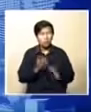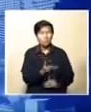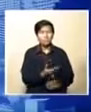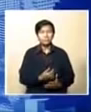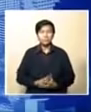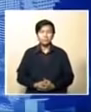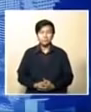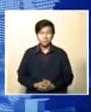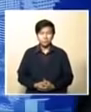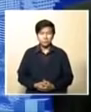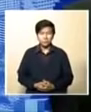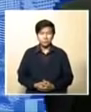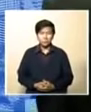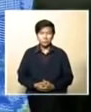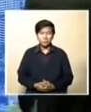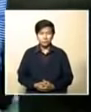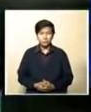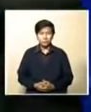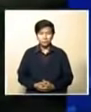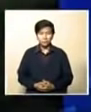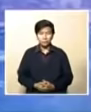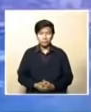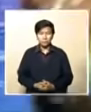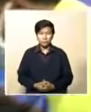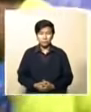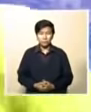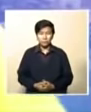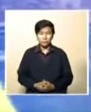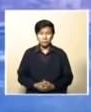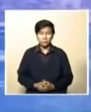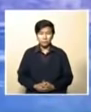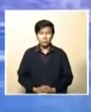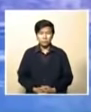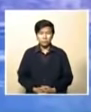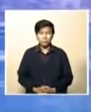ครับเป็นมาตรการนะครับนิดนึงครับครับ